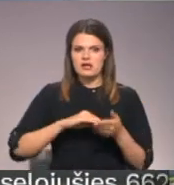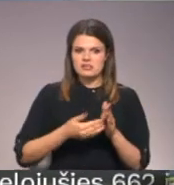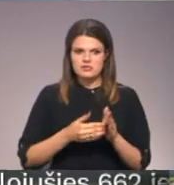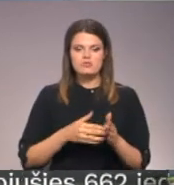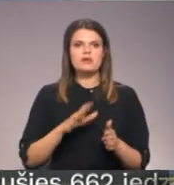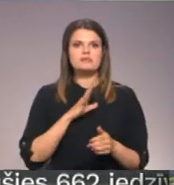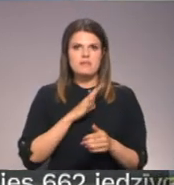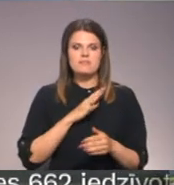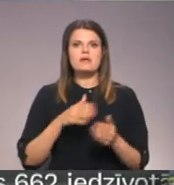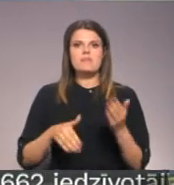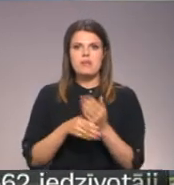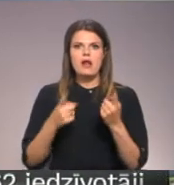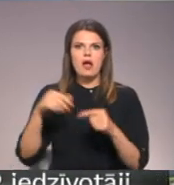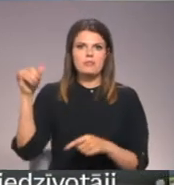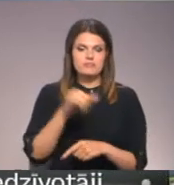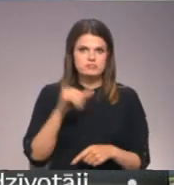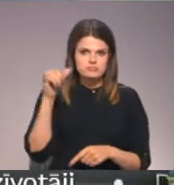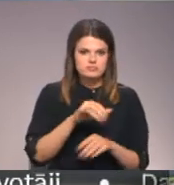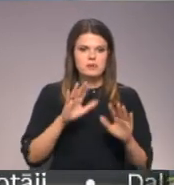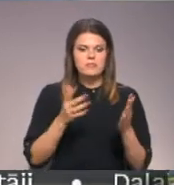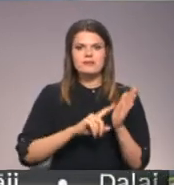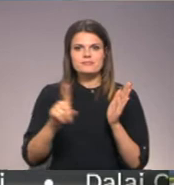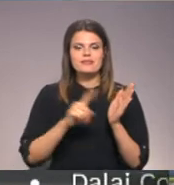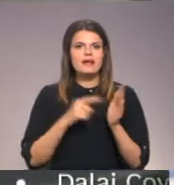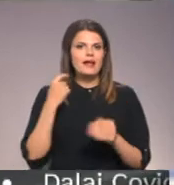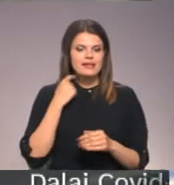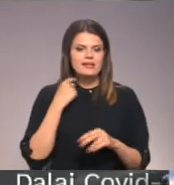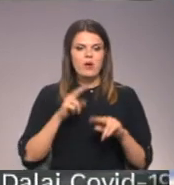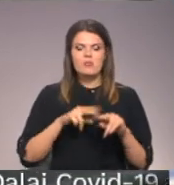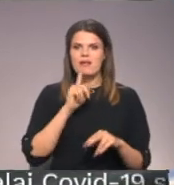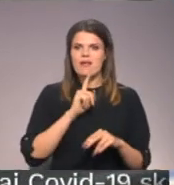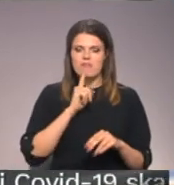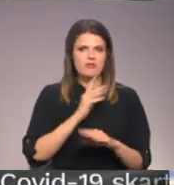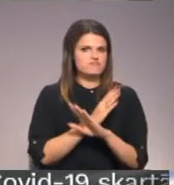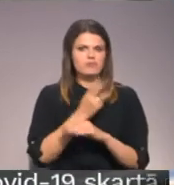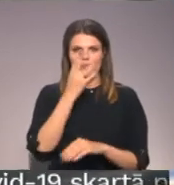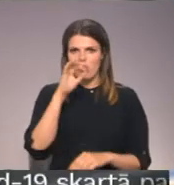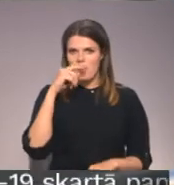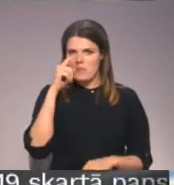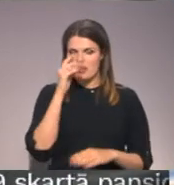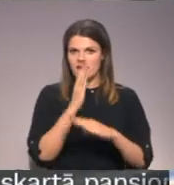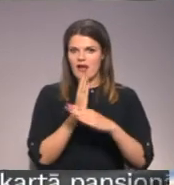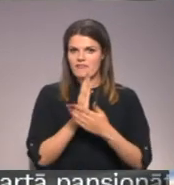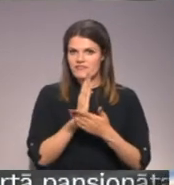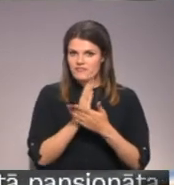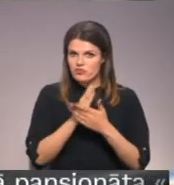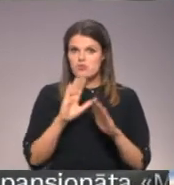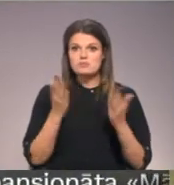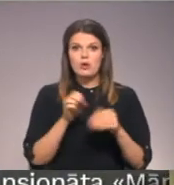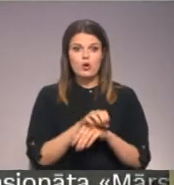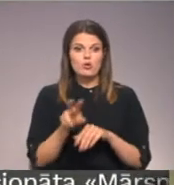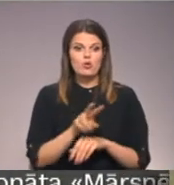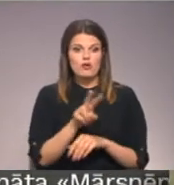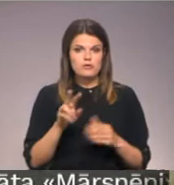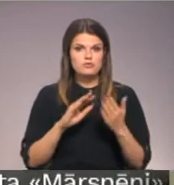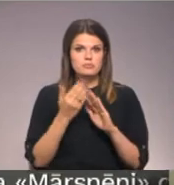vairāk repatriācijas reisi, bet regulārie lidojumi starp Rīgu un Liepāju atcelti no marta vidus. Lai gan COVID-19 izraizītās krīzes laikā